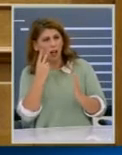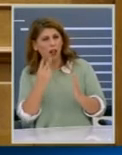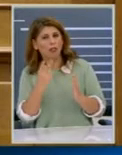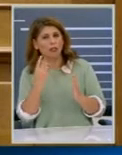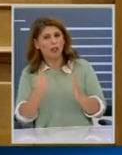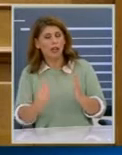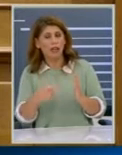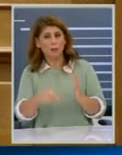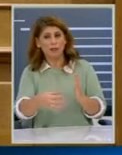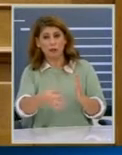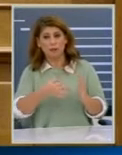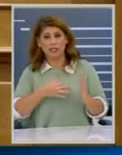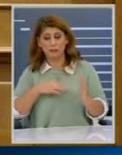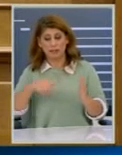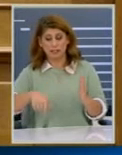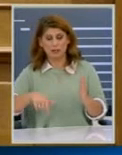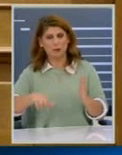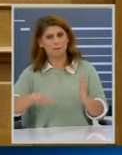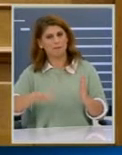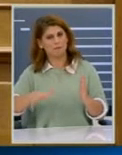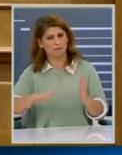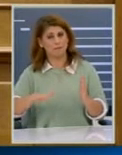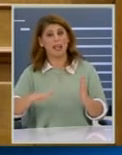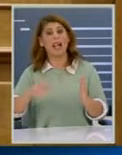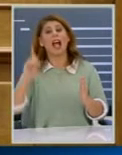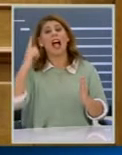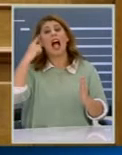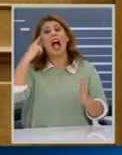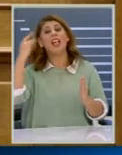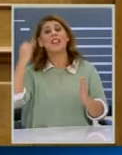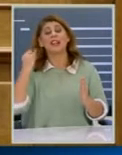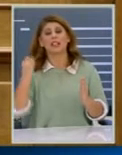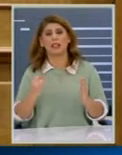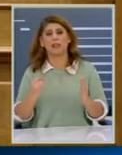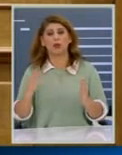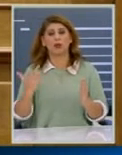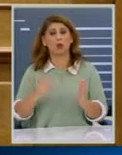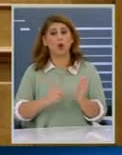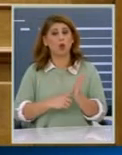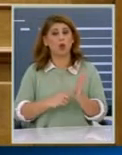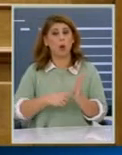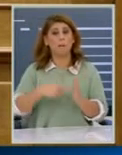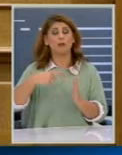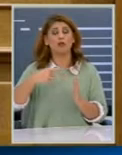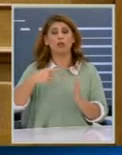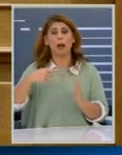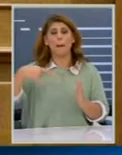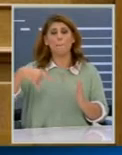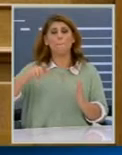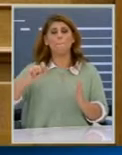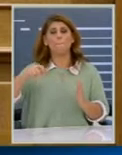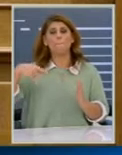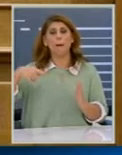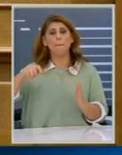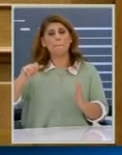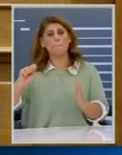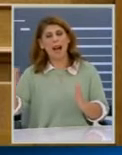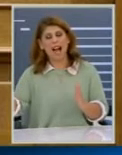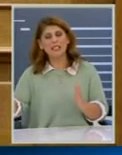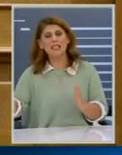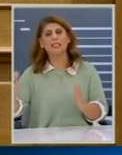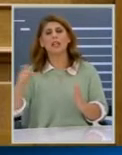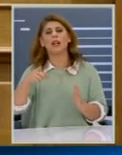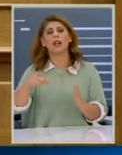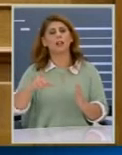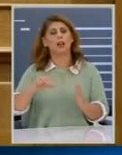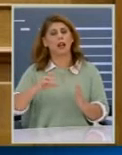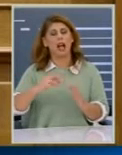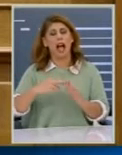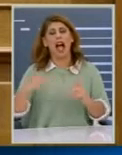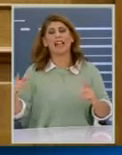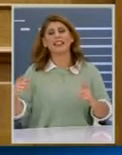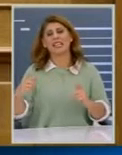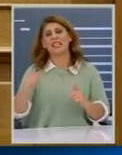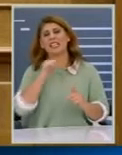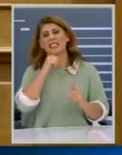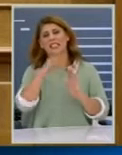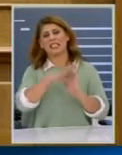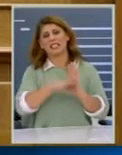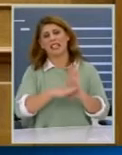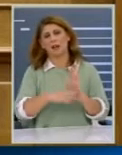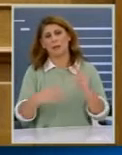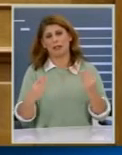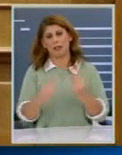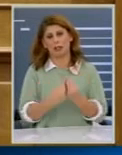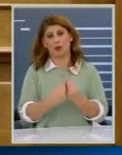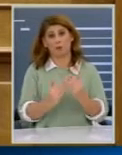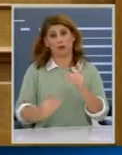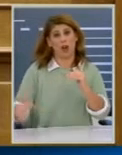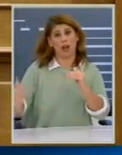οποία είπατε σήμερα, μάλλον δεν έχετε καταλάβει ότι ο νόμος Παπά έχει κηρυχθεί αντισταγματικός από το Ανώτατο Δικαστήριο.